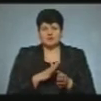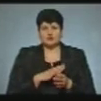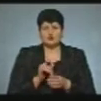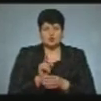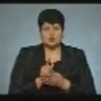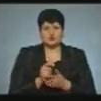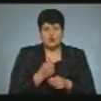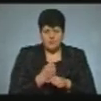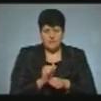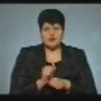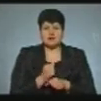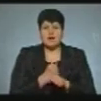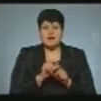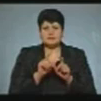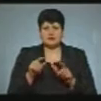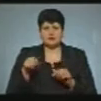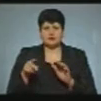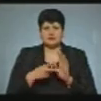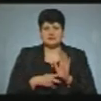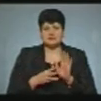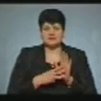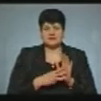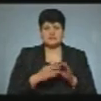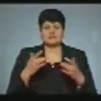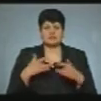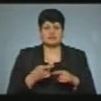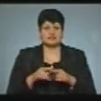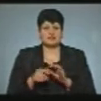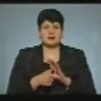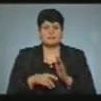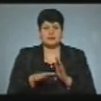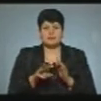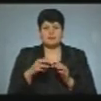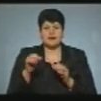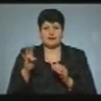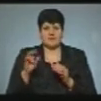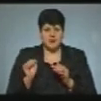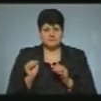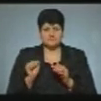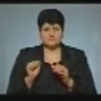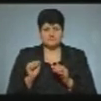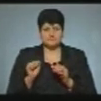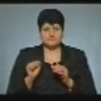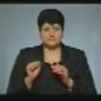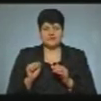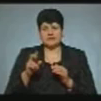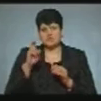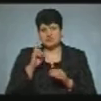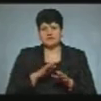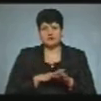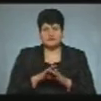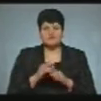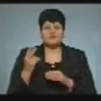зобов'язано аптеку номер 78 звільнити займане приміщення від майна. Державним виконавцем